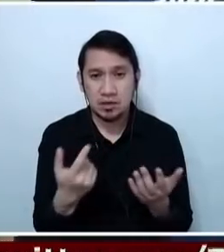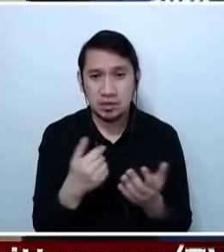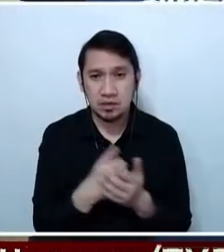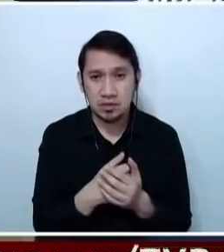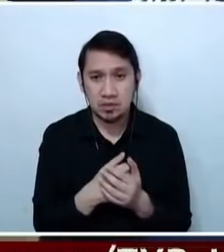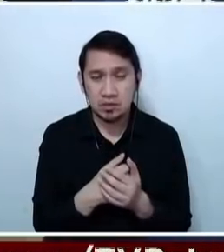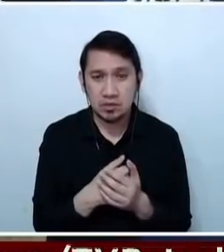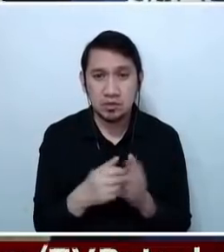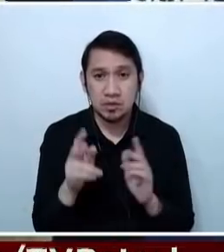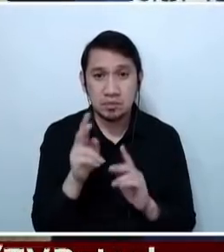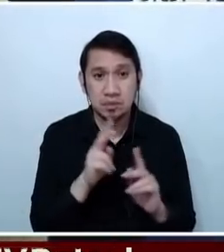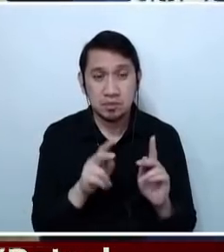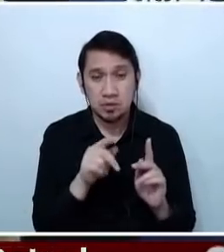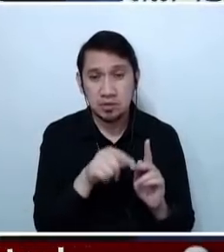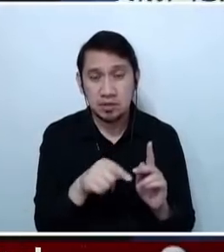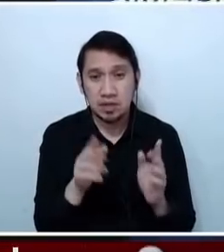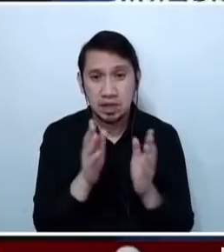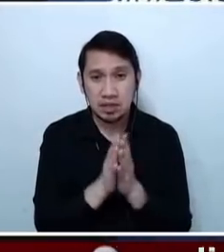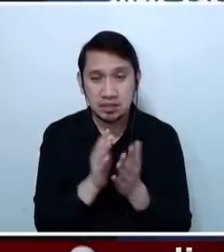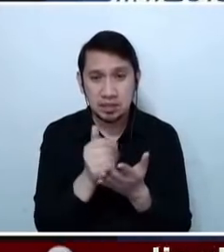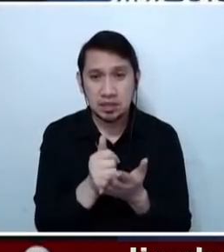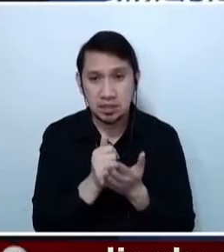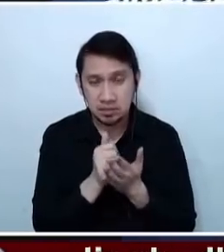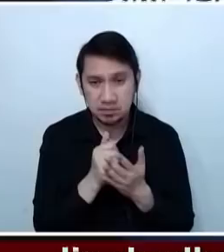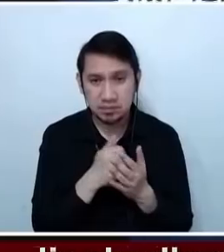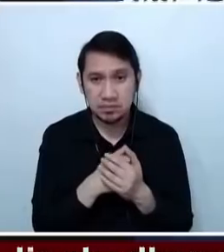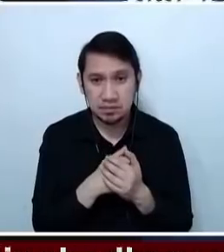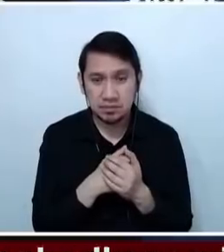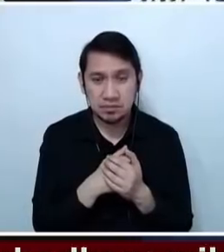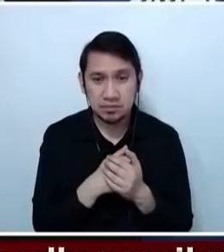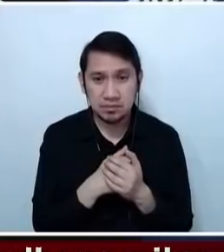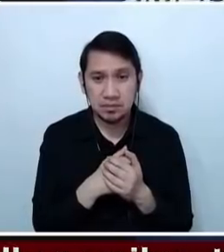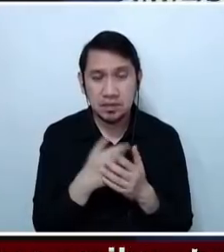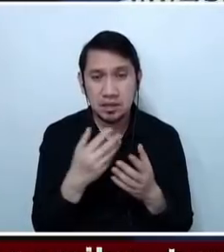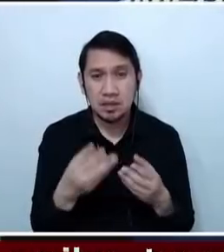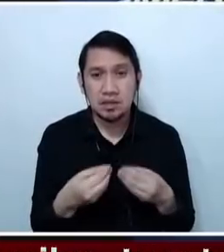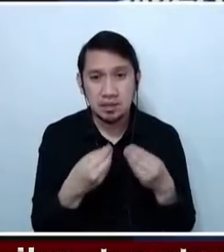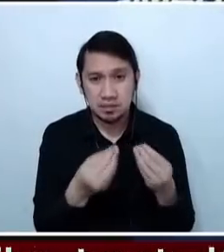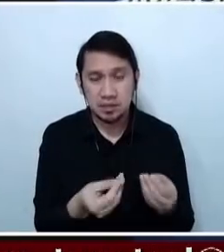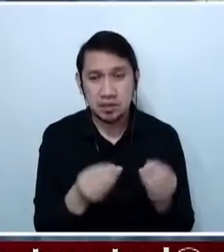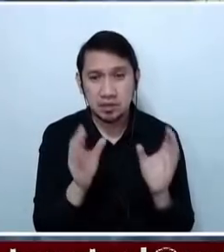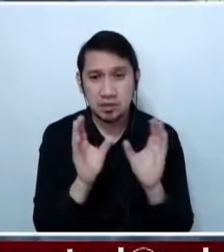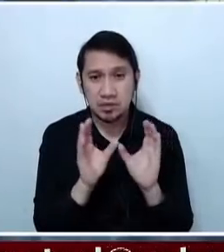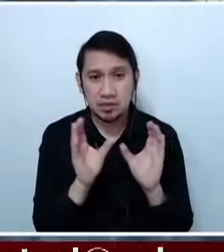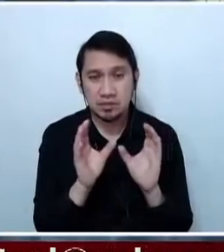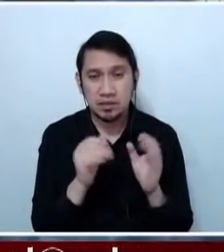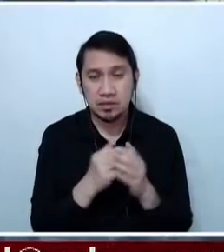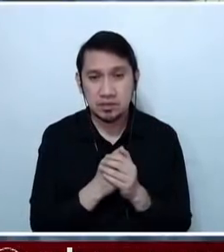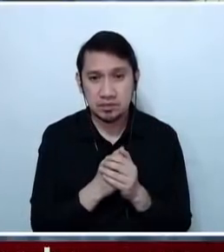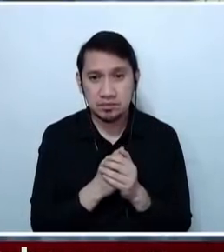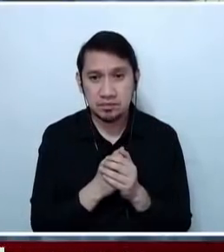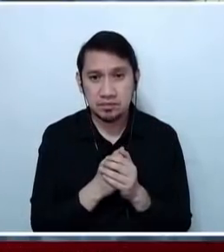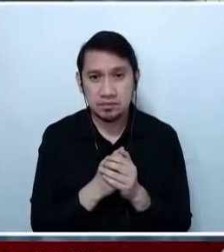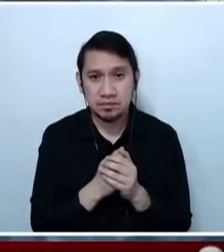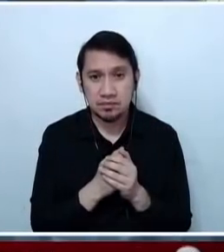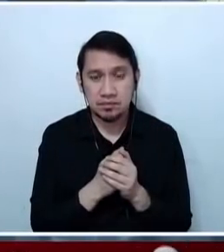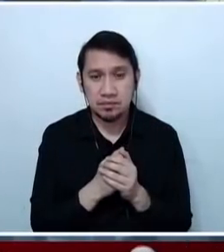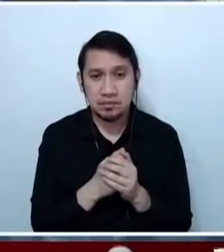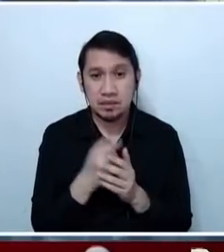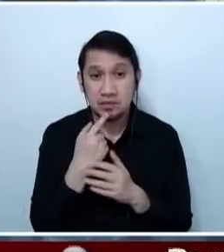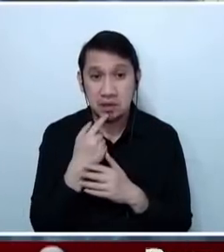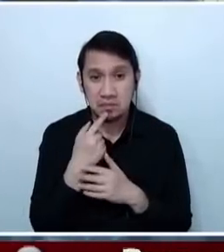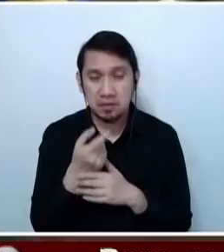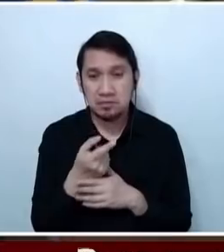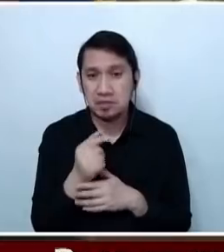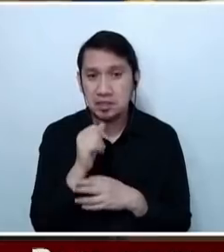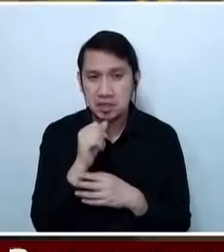yung mga tao po na yun. Kaya po nabigyan ko po ng certification po. Ayon sa MPD Smart, hindi